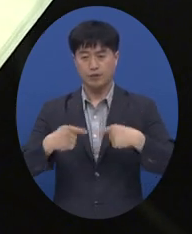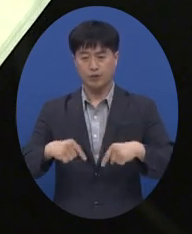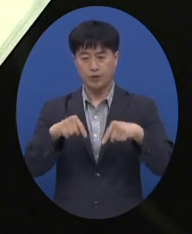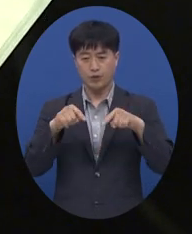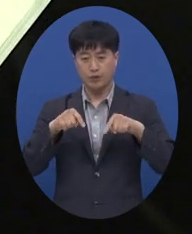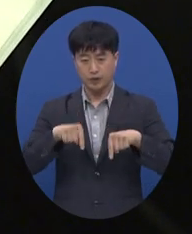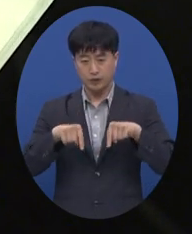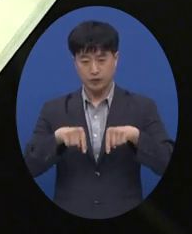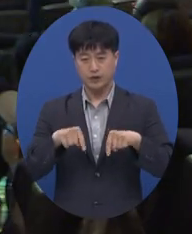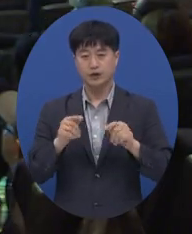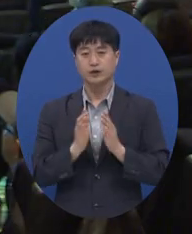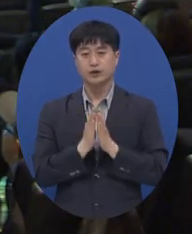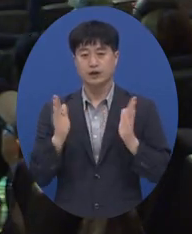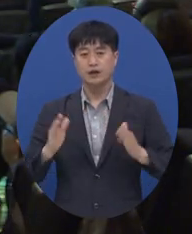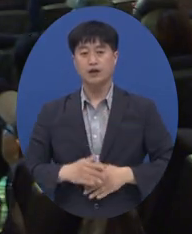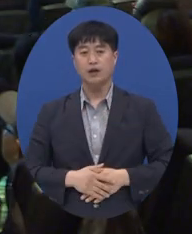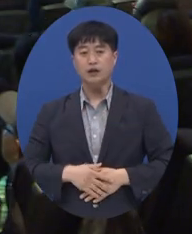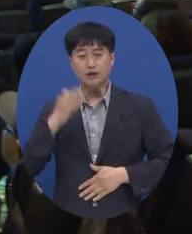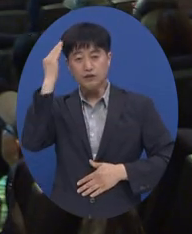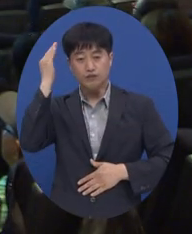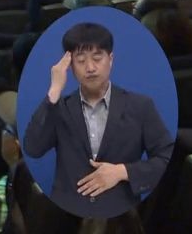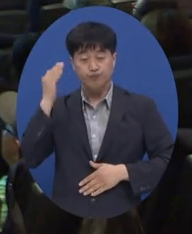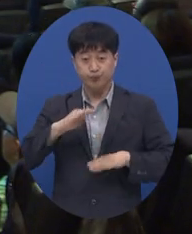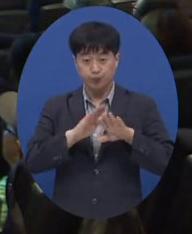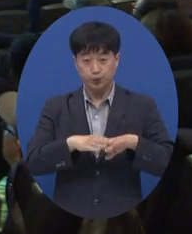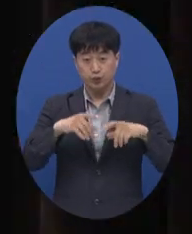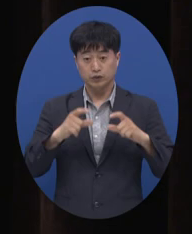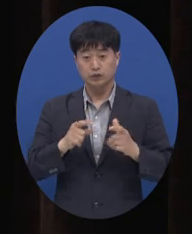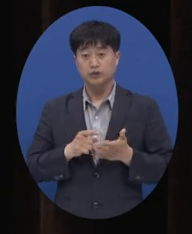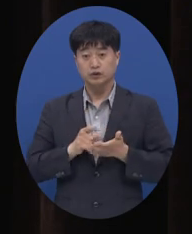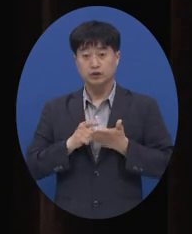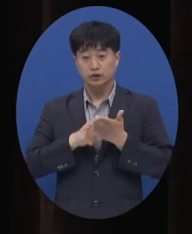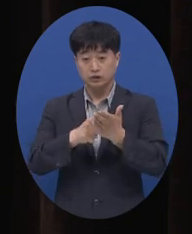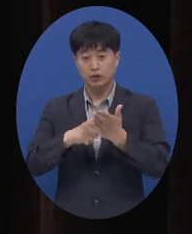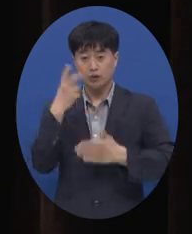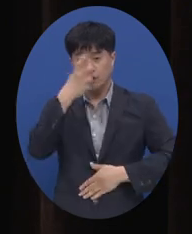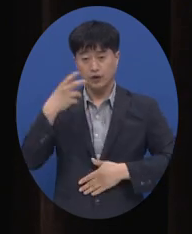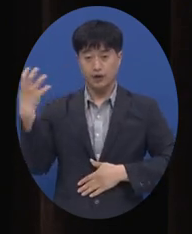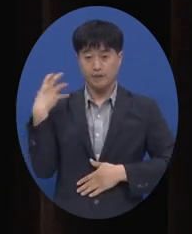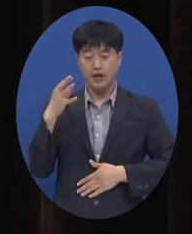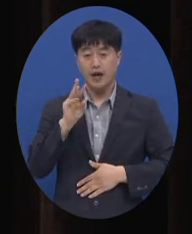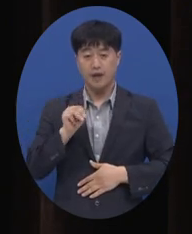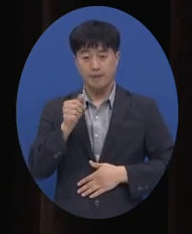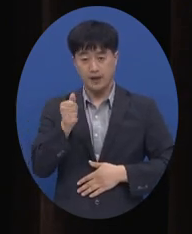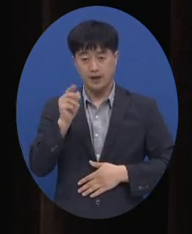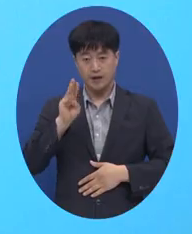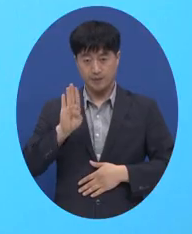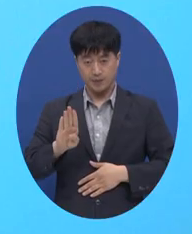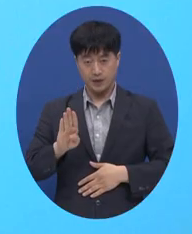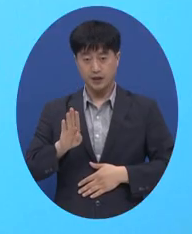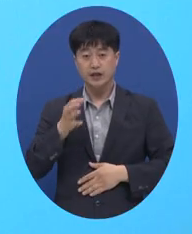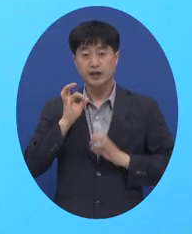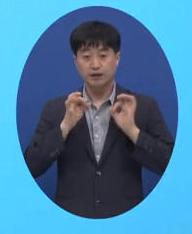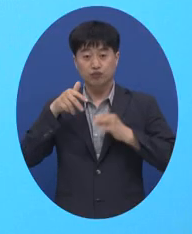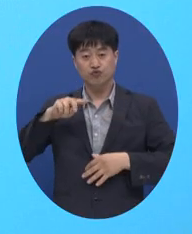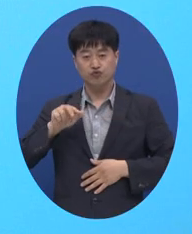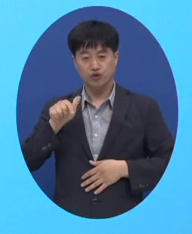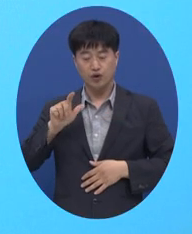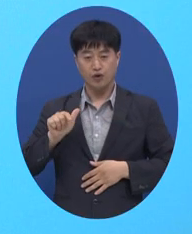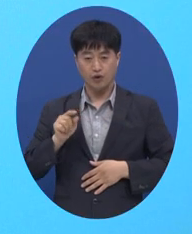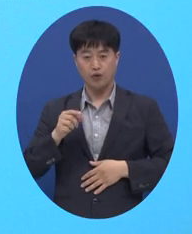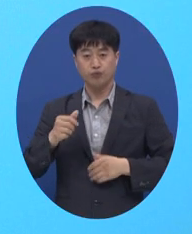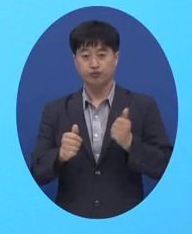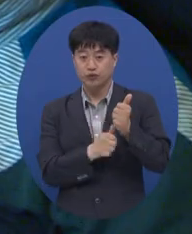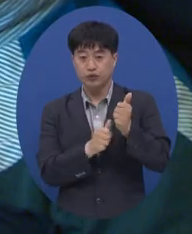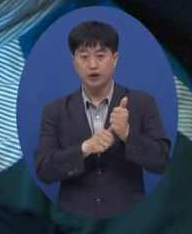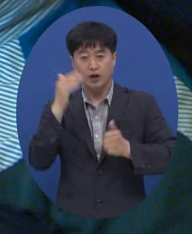논의가 이루어졌습니다. 국내 생물권 보전지역 신청과 관리를 담당하는 MAB 한국위원회 김숙경 부위원장은